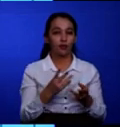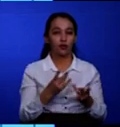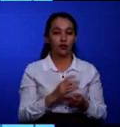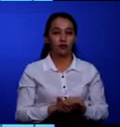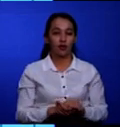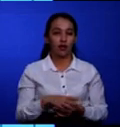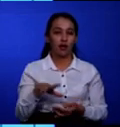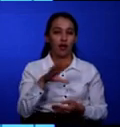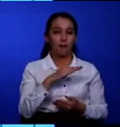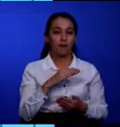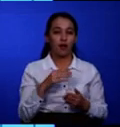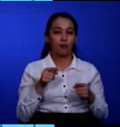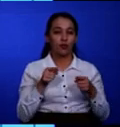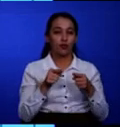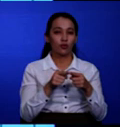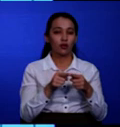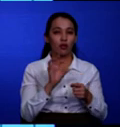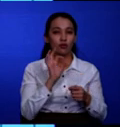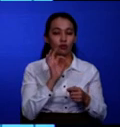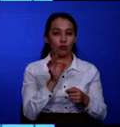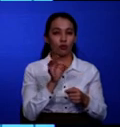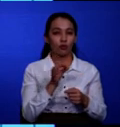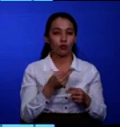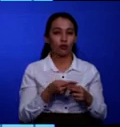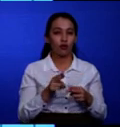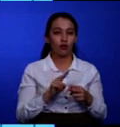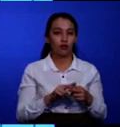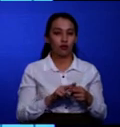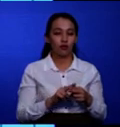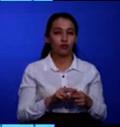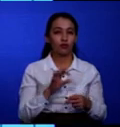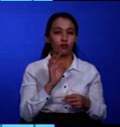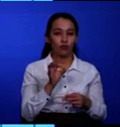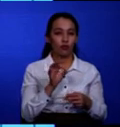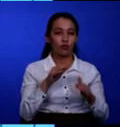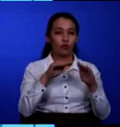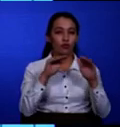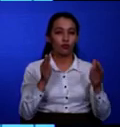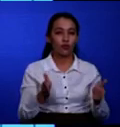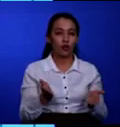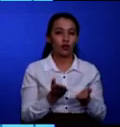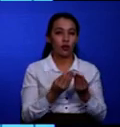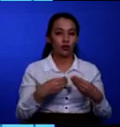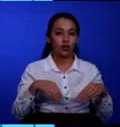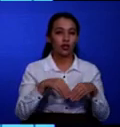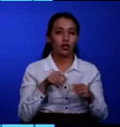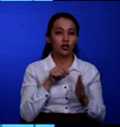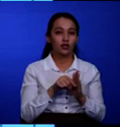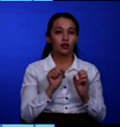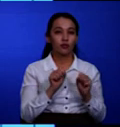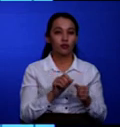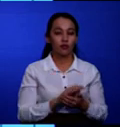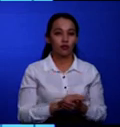Buning ham hamma burchaklari to'g'ri bo'lgani uchun to'g'ri 4 burchaklar sinfiga qo'shamiz. To'g'ri buning nomi